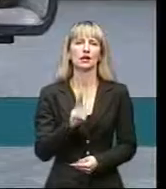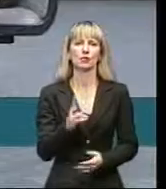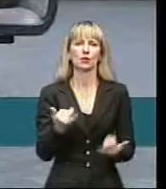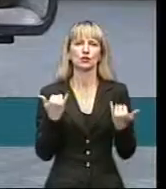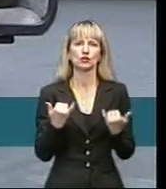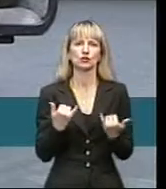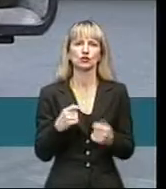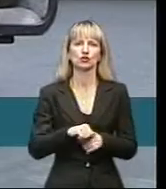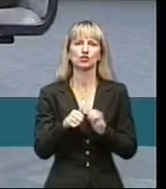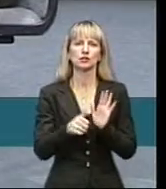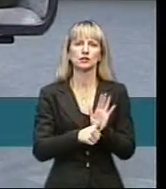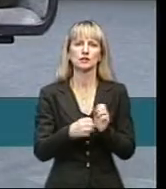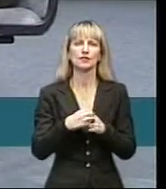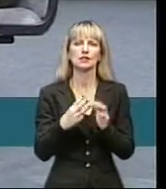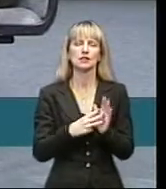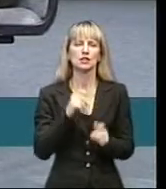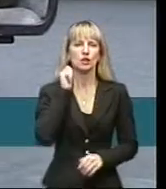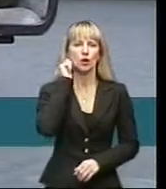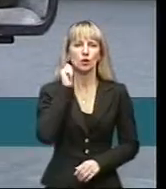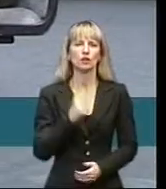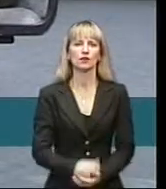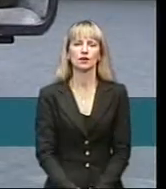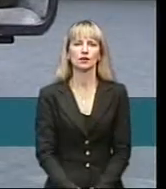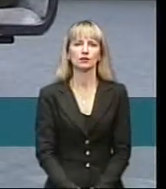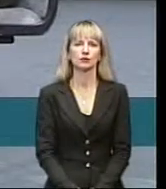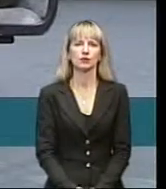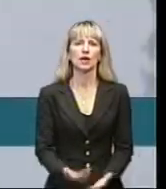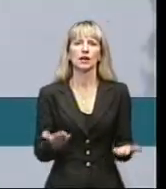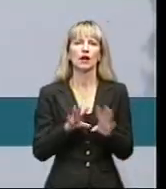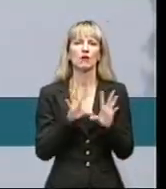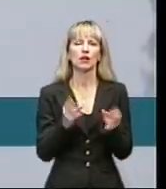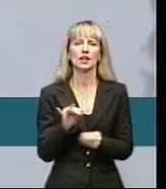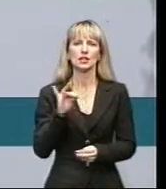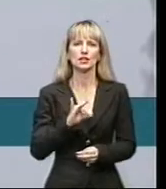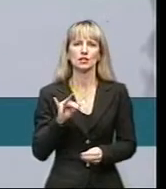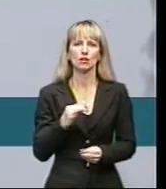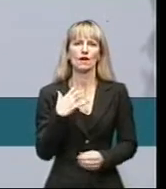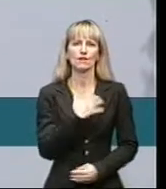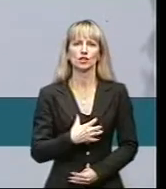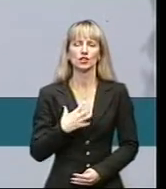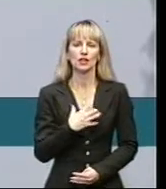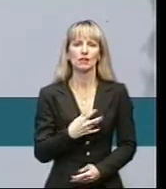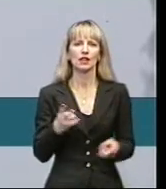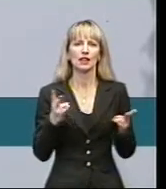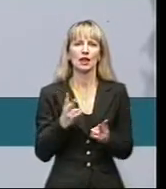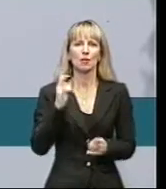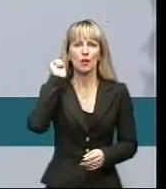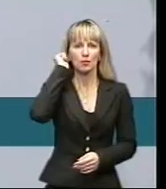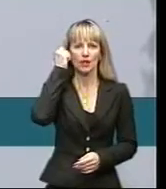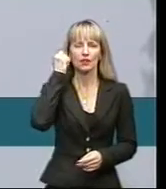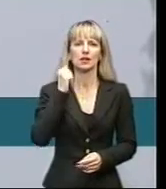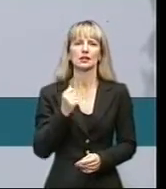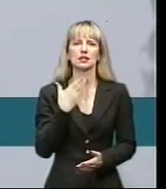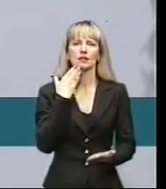зараз 16-18 років? Як загалом історія важлива. Треба пам'ятати